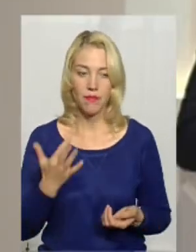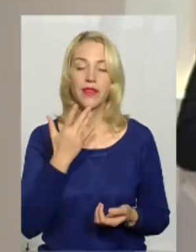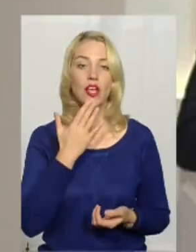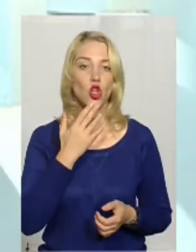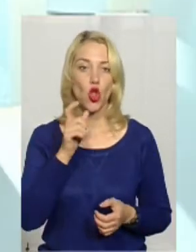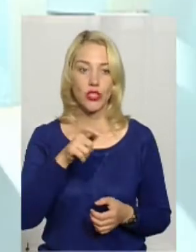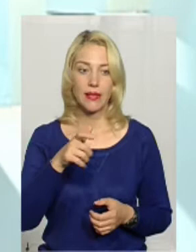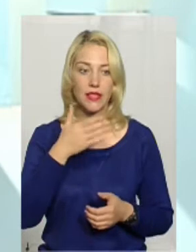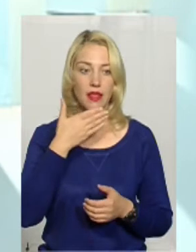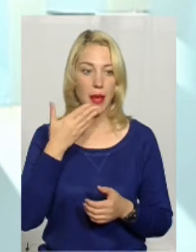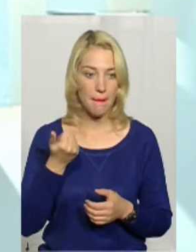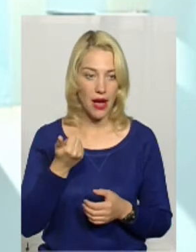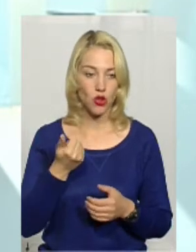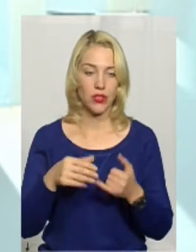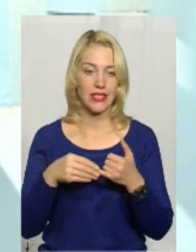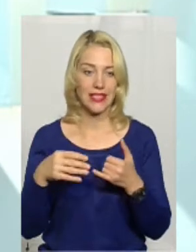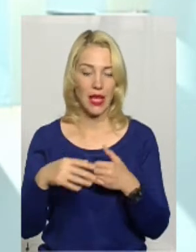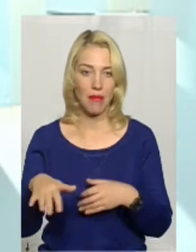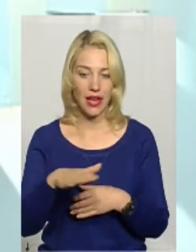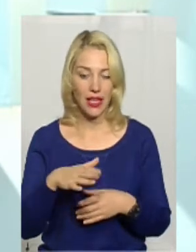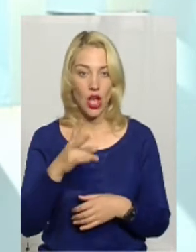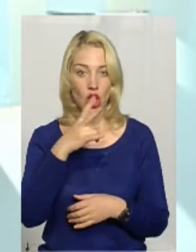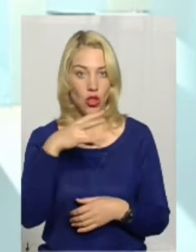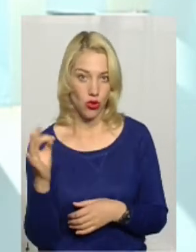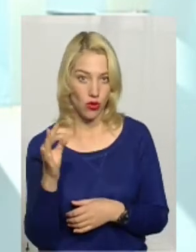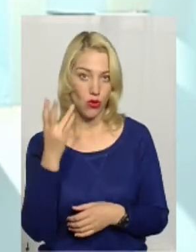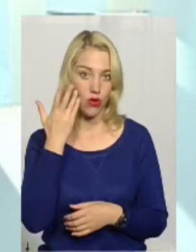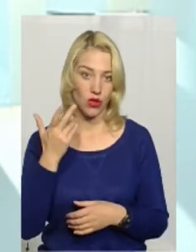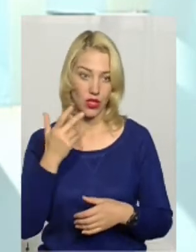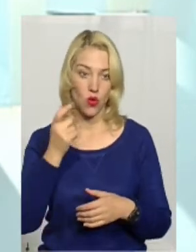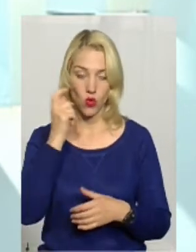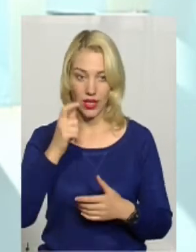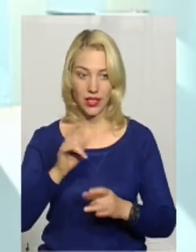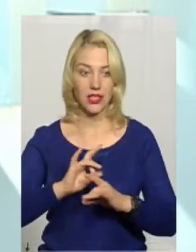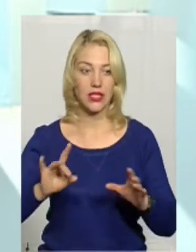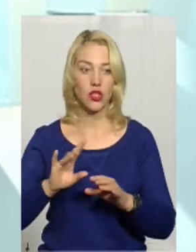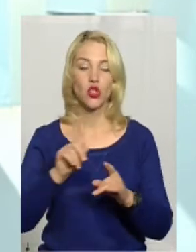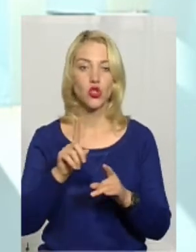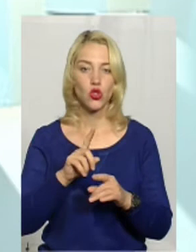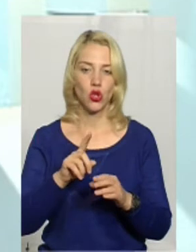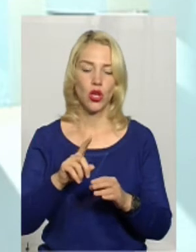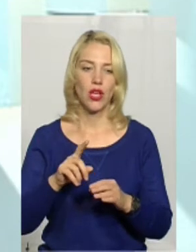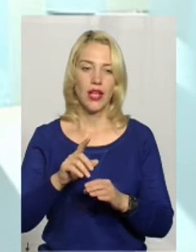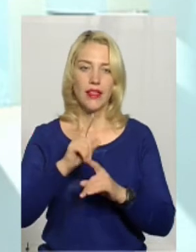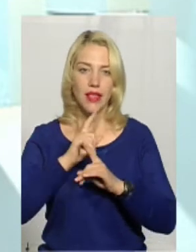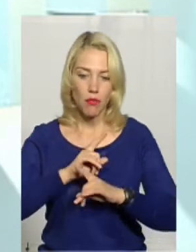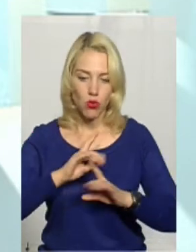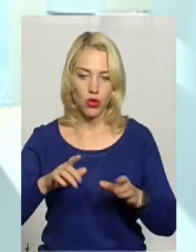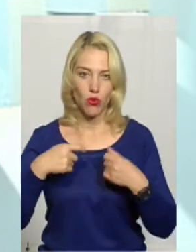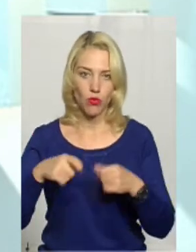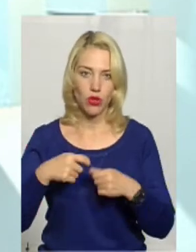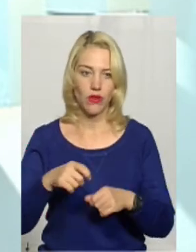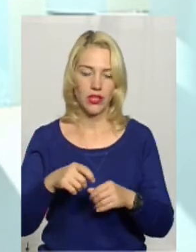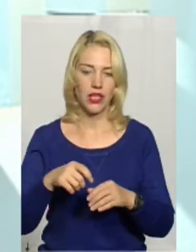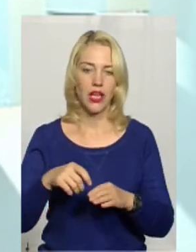іноземці не мають землі під лісами, але коли Україна заявила, що вона кругляк не буде продавати, ми маємо сьогодні обструкцію з